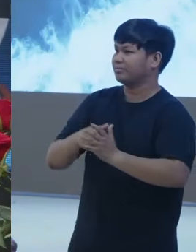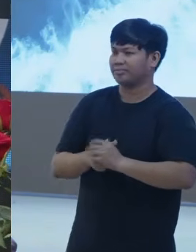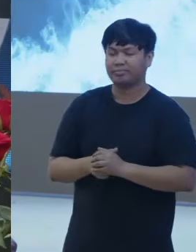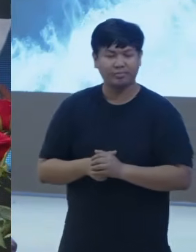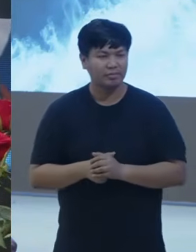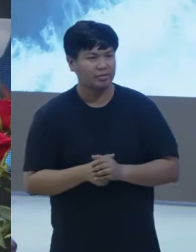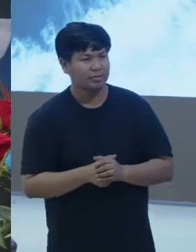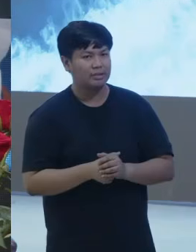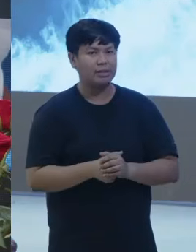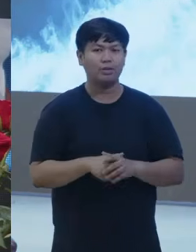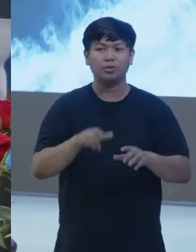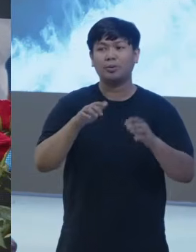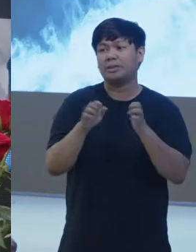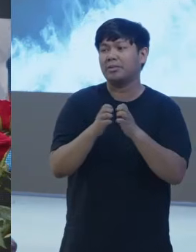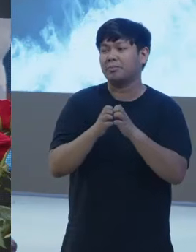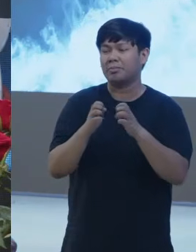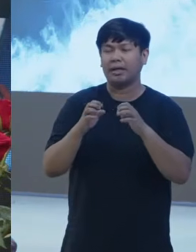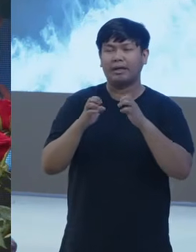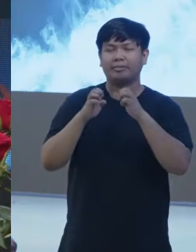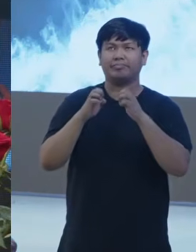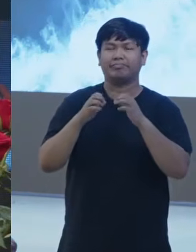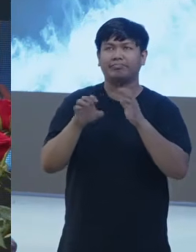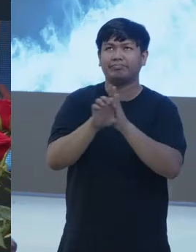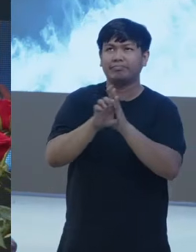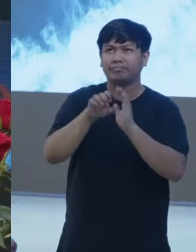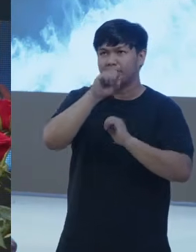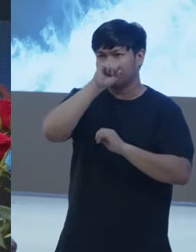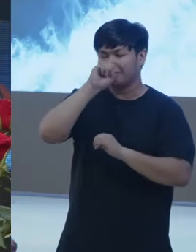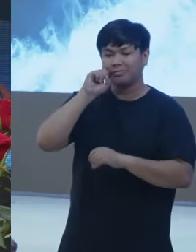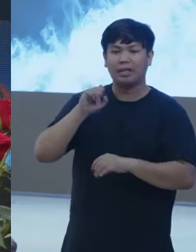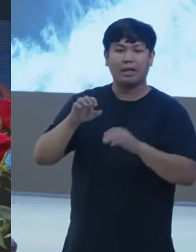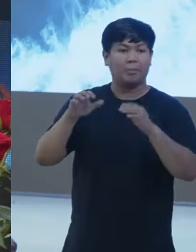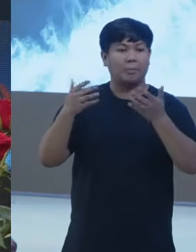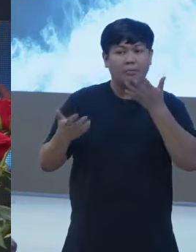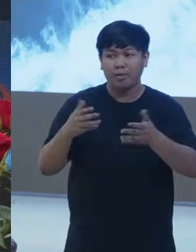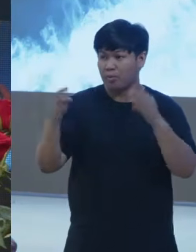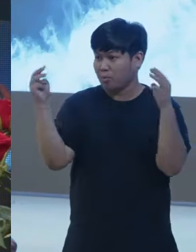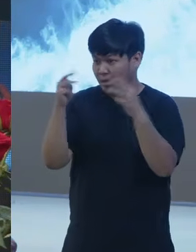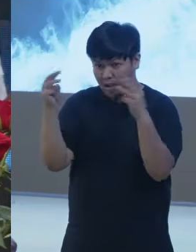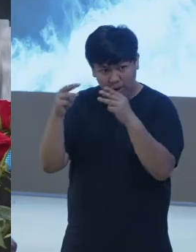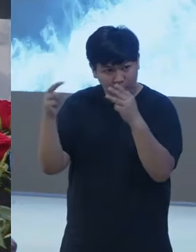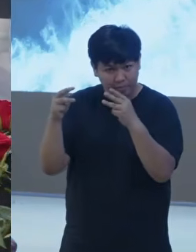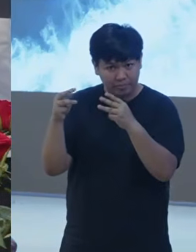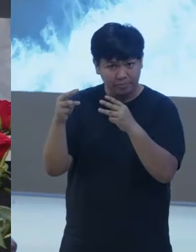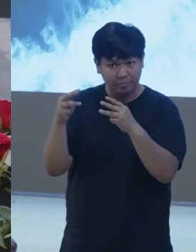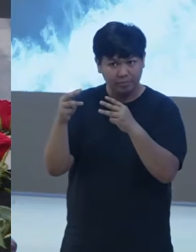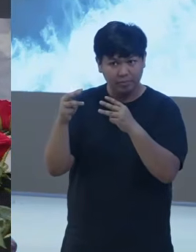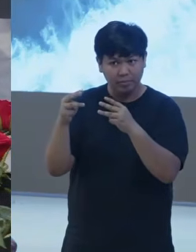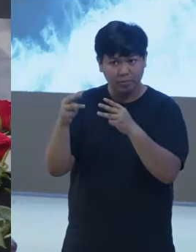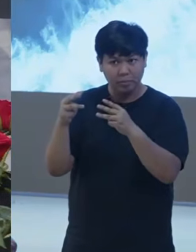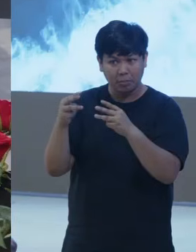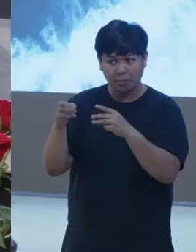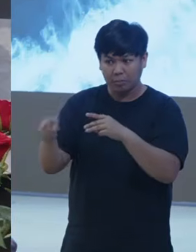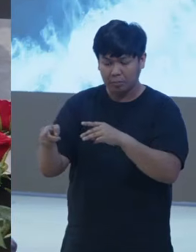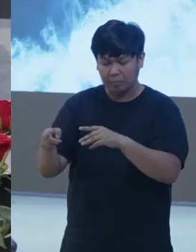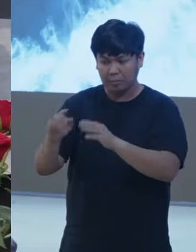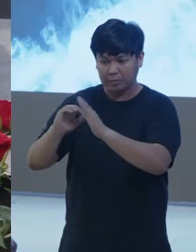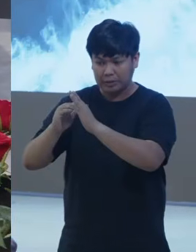bumaliktad. So, kung pwedeng alternate translation, yet 40